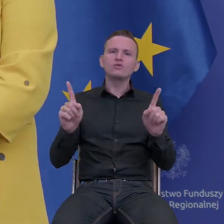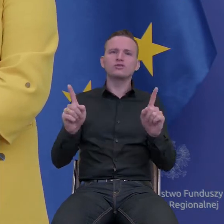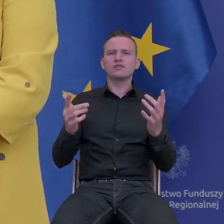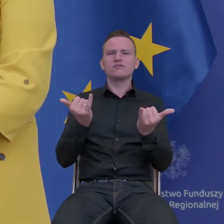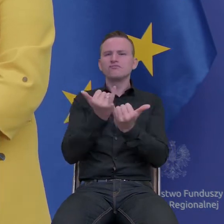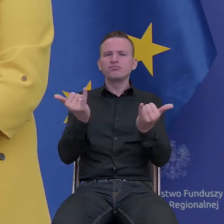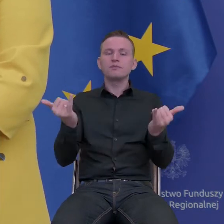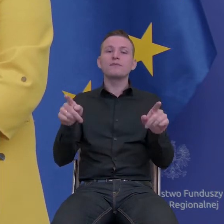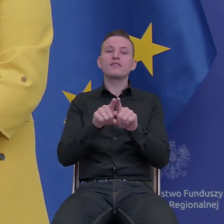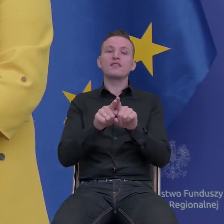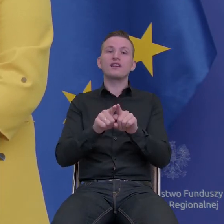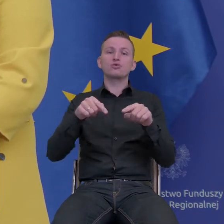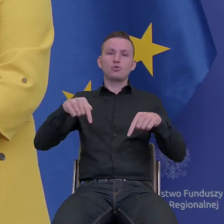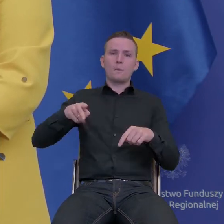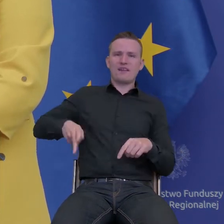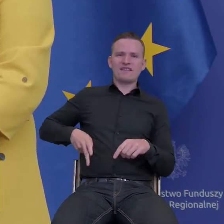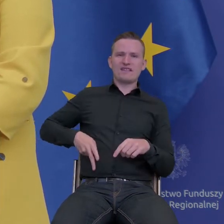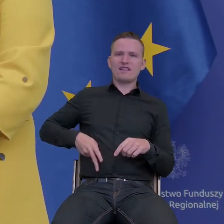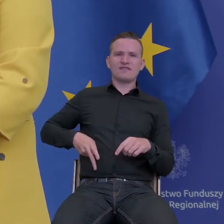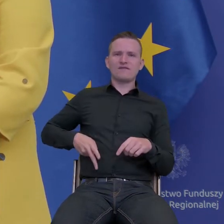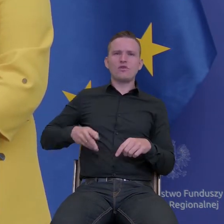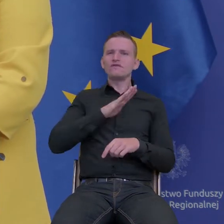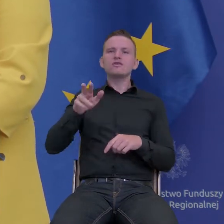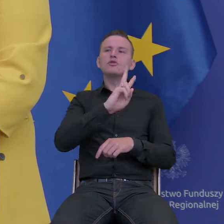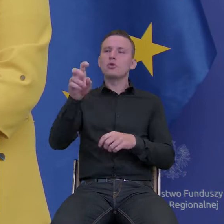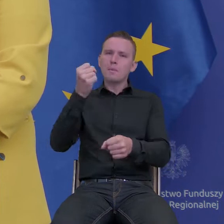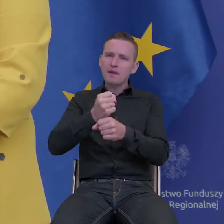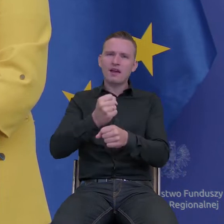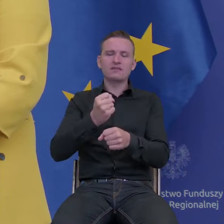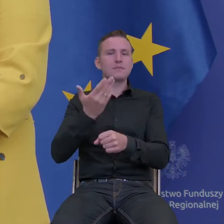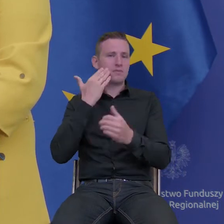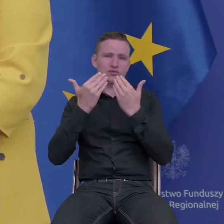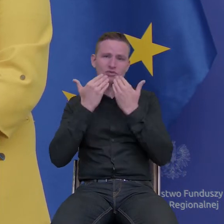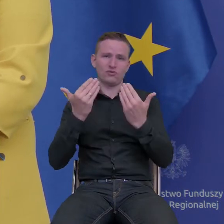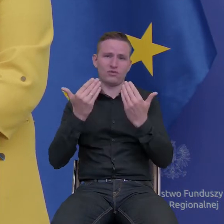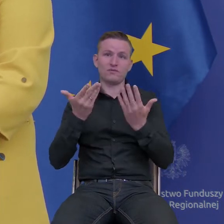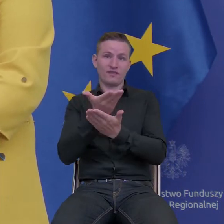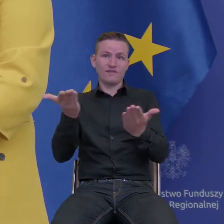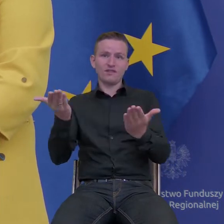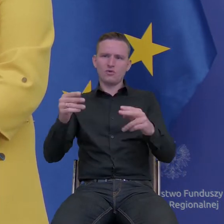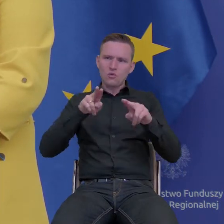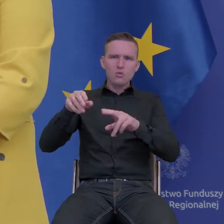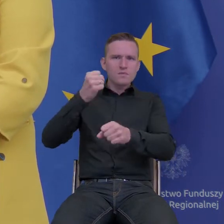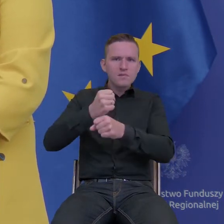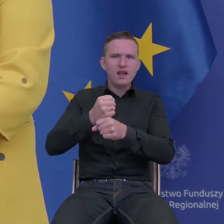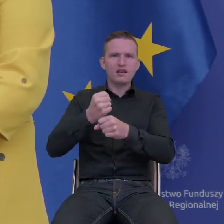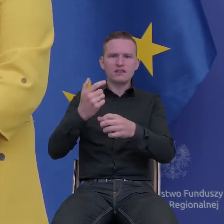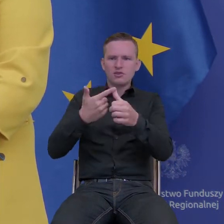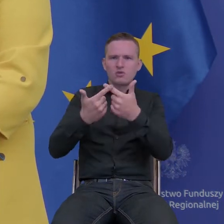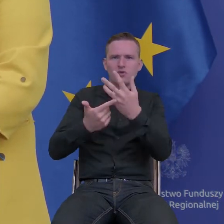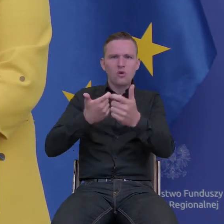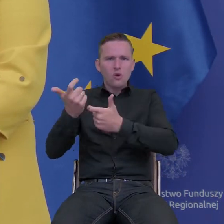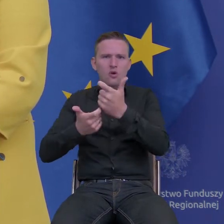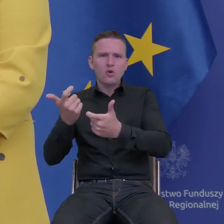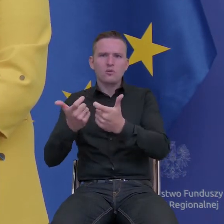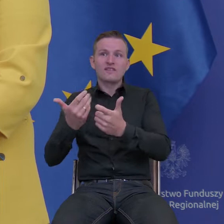konkurs udostępniacze realizowany jest po raz drugi. Szanowni nauczyciele i szanowni pedagodzy, to przede